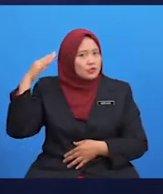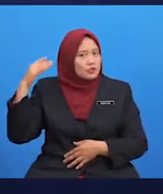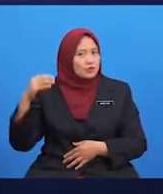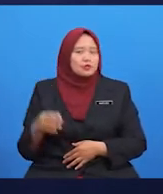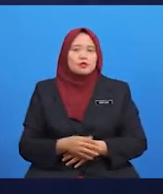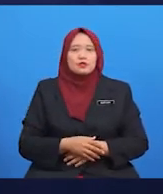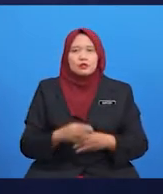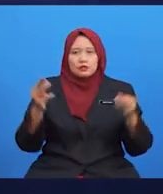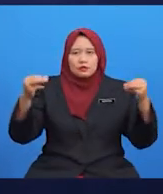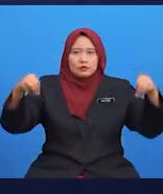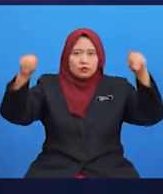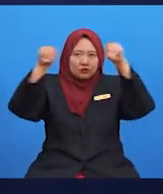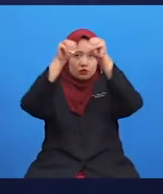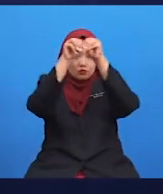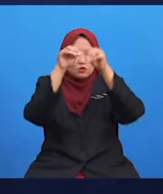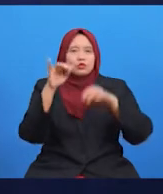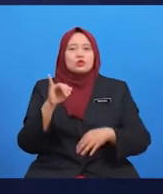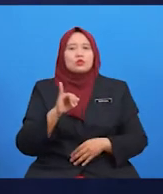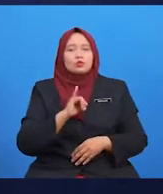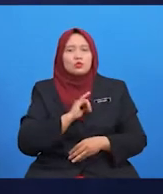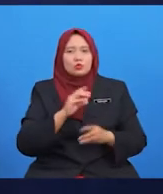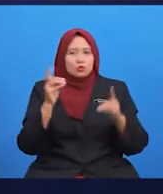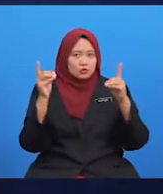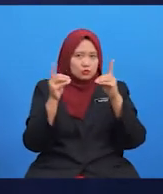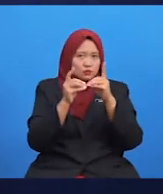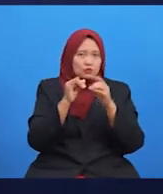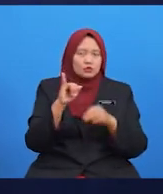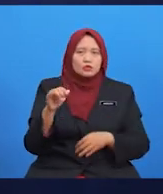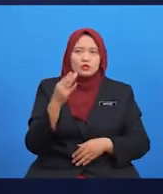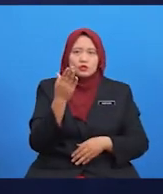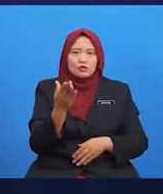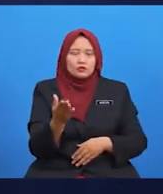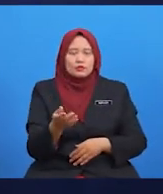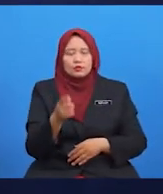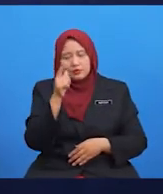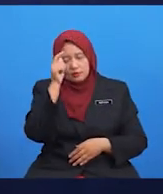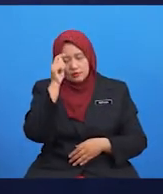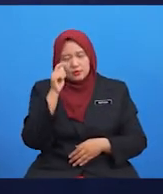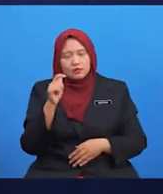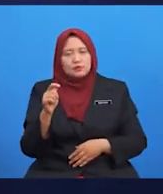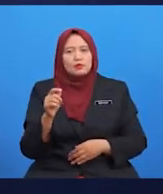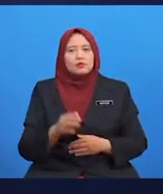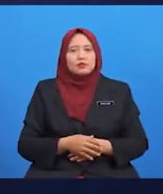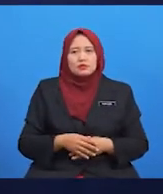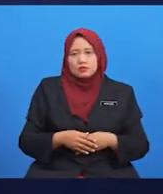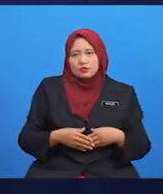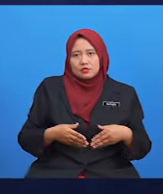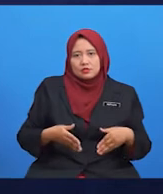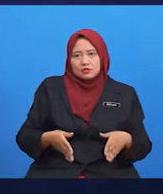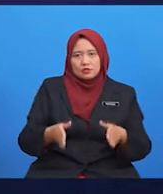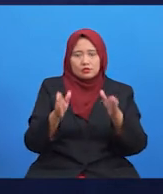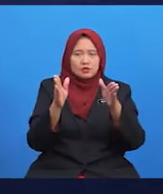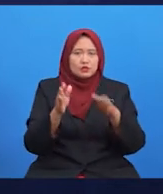kutemui dia tenang berjalan. Jubahnya putih, serbannya